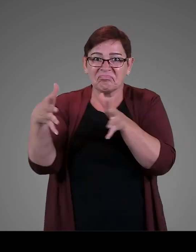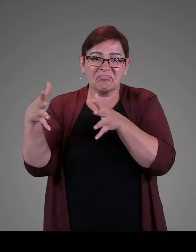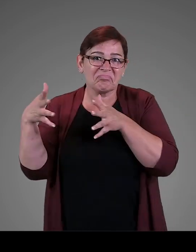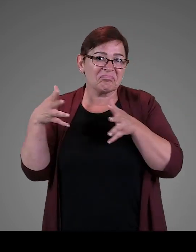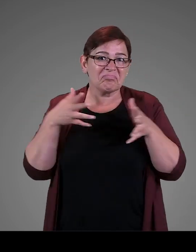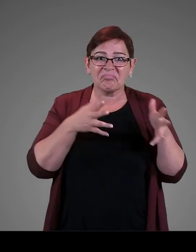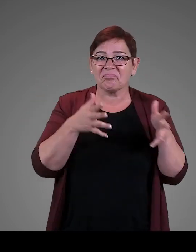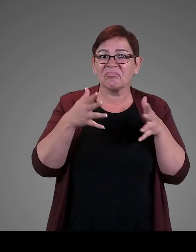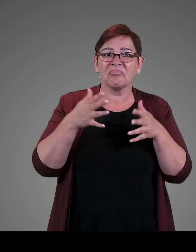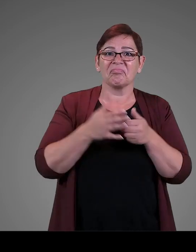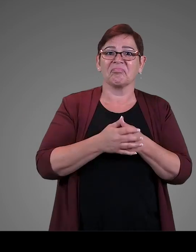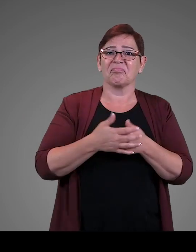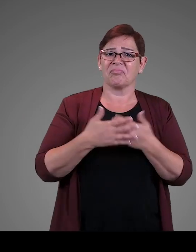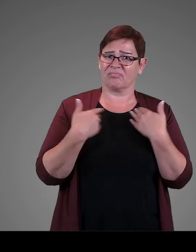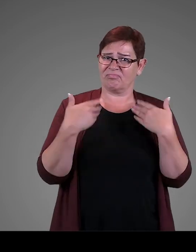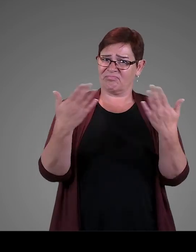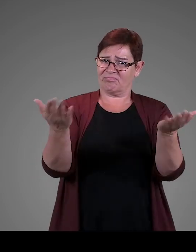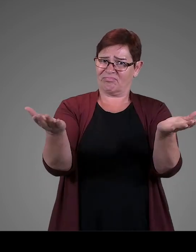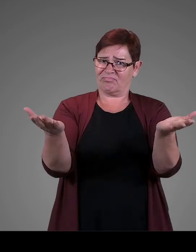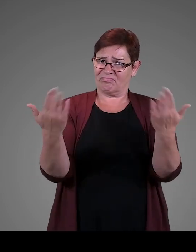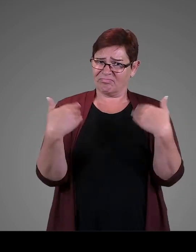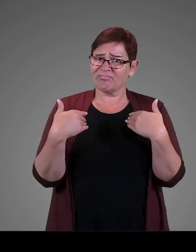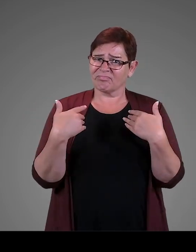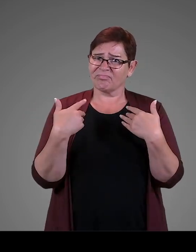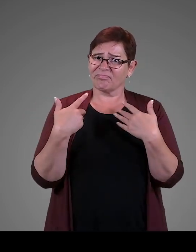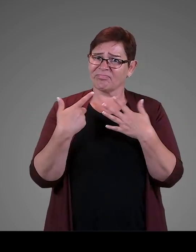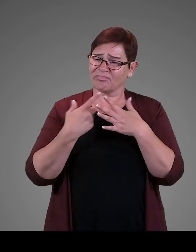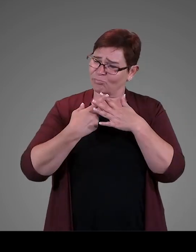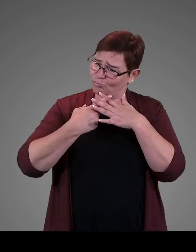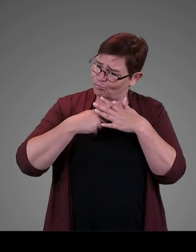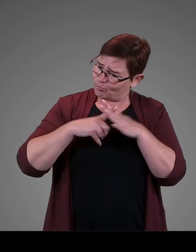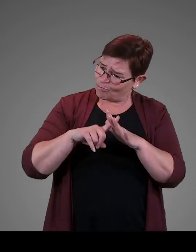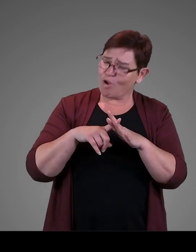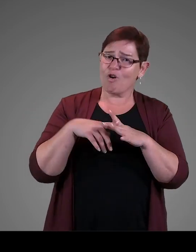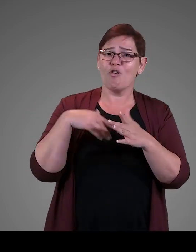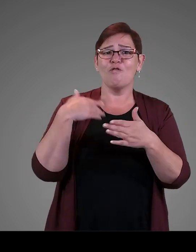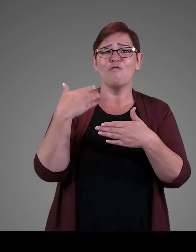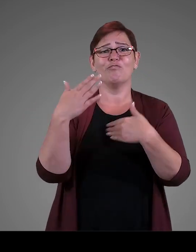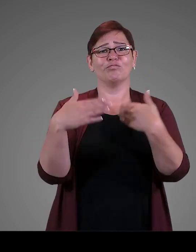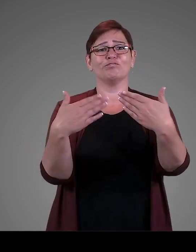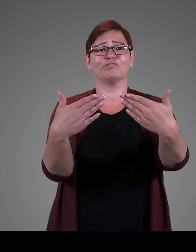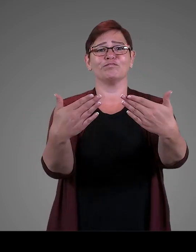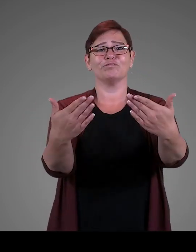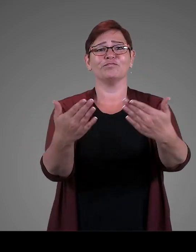de faire une partie, un départ doux.